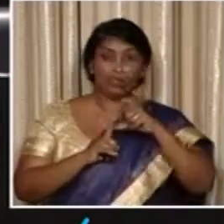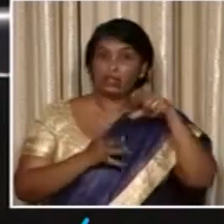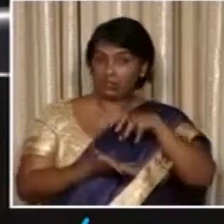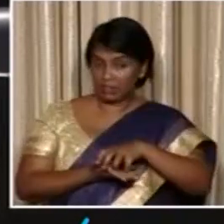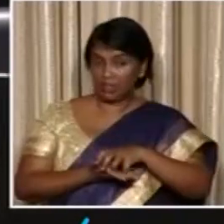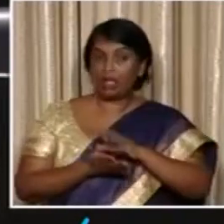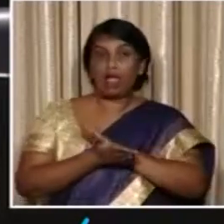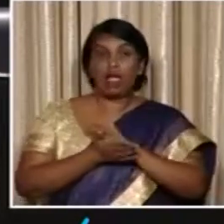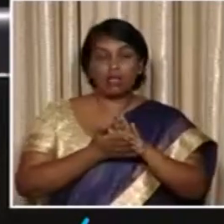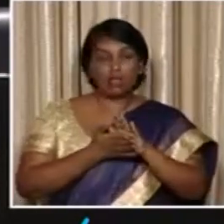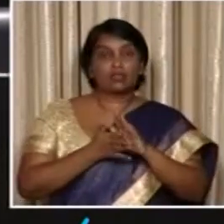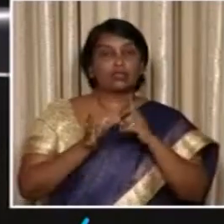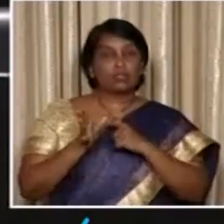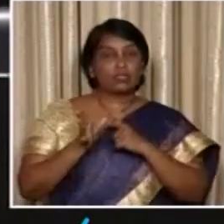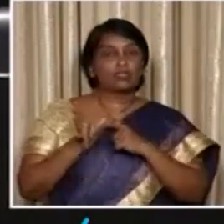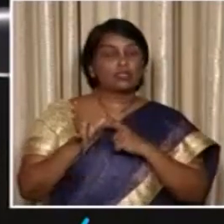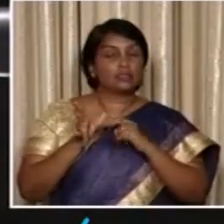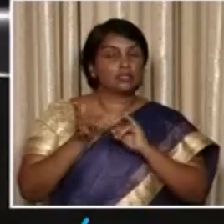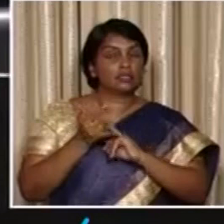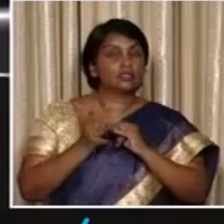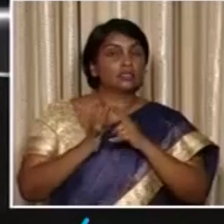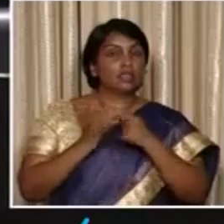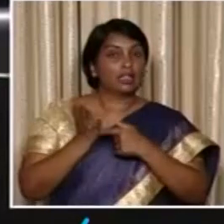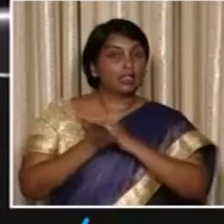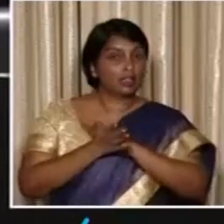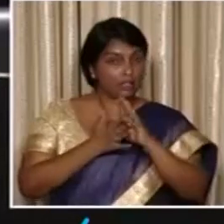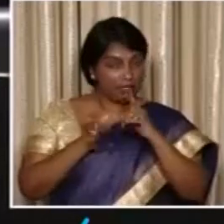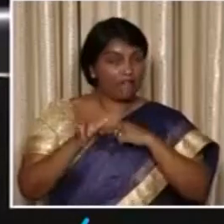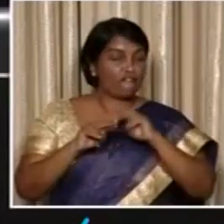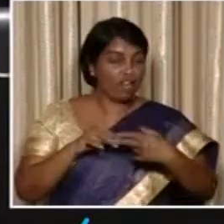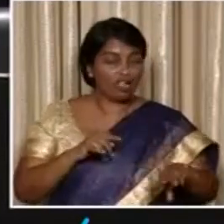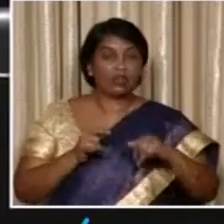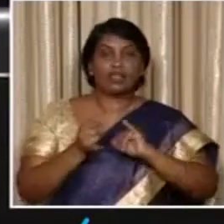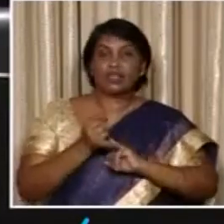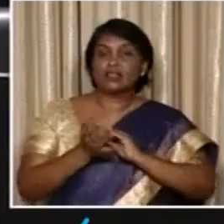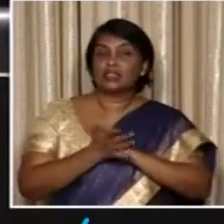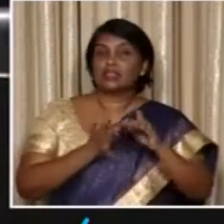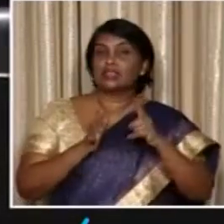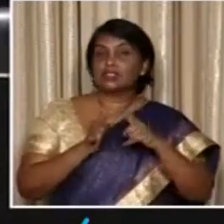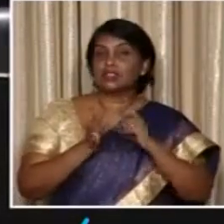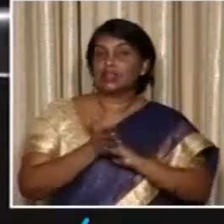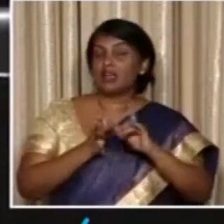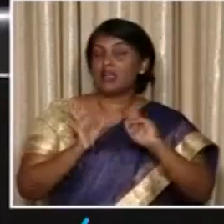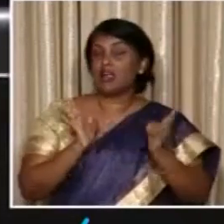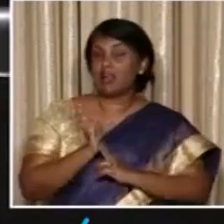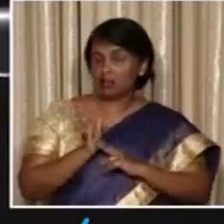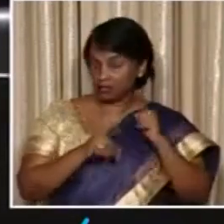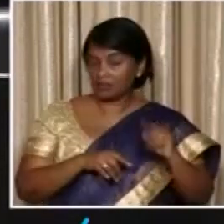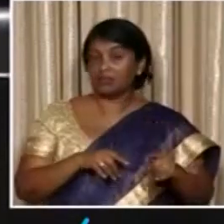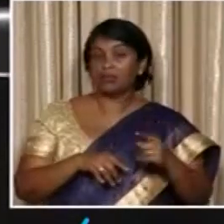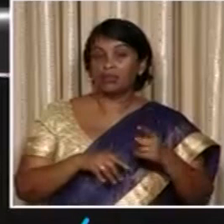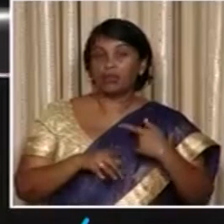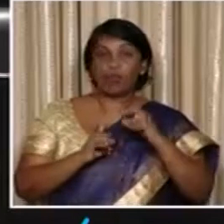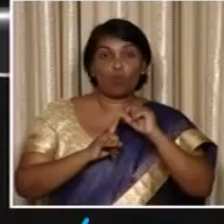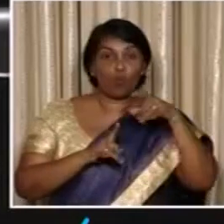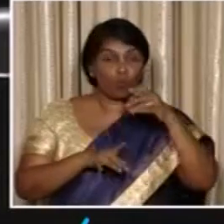වෙනකොට හසිත ප්‍රනාන්දු ශ්‍රී ලංකා ගහනවා. සෙහාන් මොදුසංගර ශ්‍රී ලංකා ගහනවා. අද නිපුන් දනංජය ශ්‍රී ලංකා ඒ ටීම් එකේ ගහනවා මගේ පුත්‍රයන්